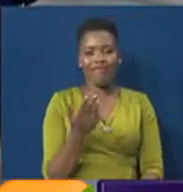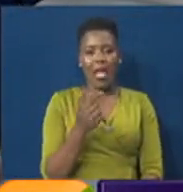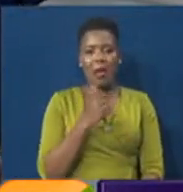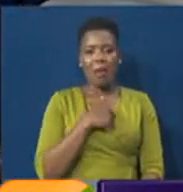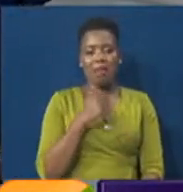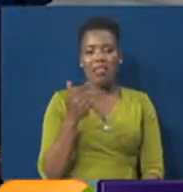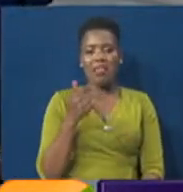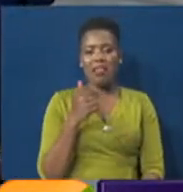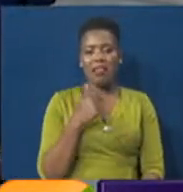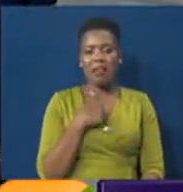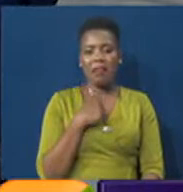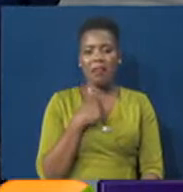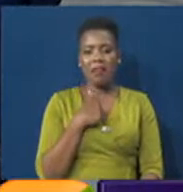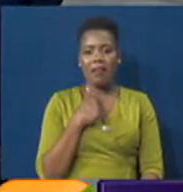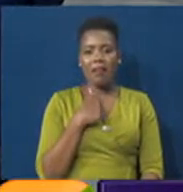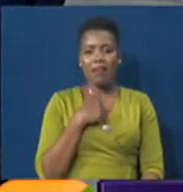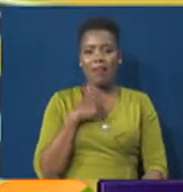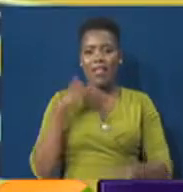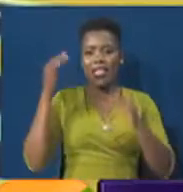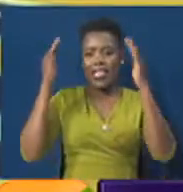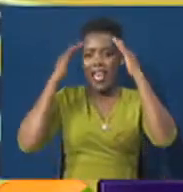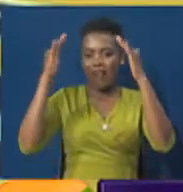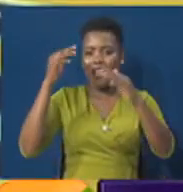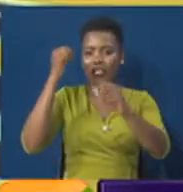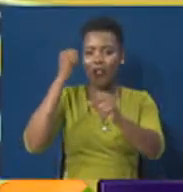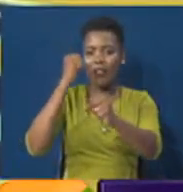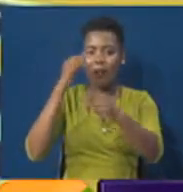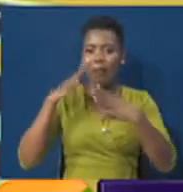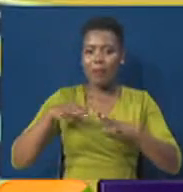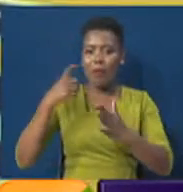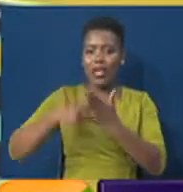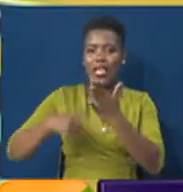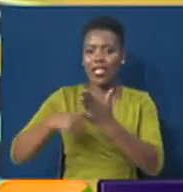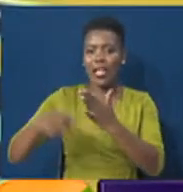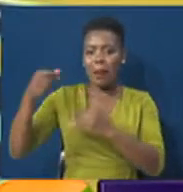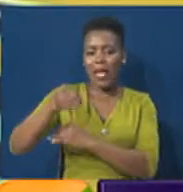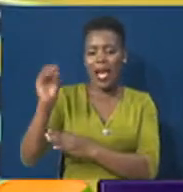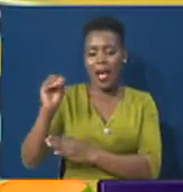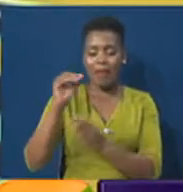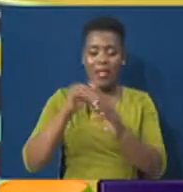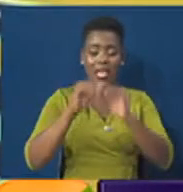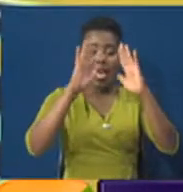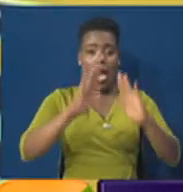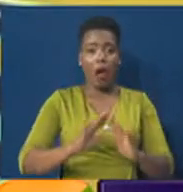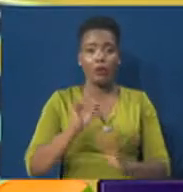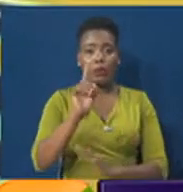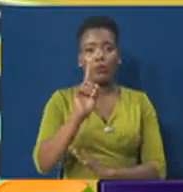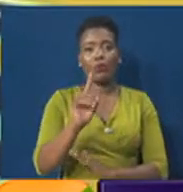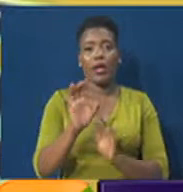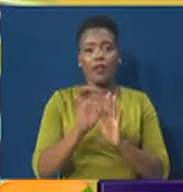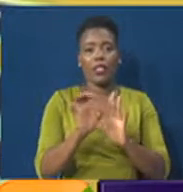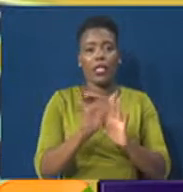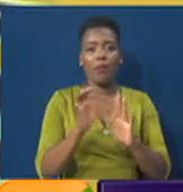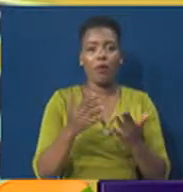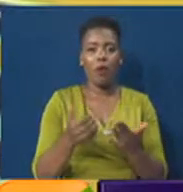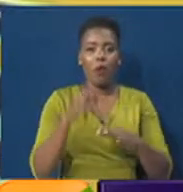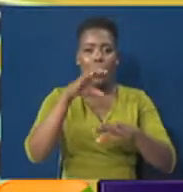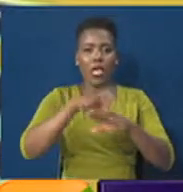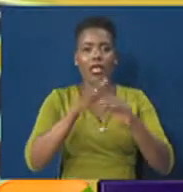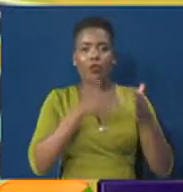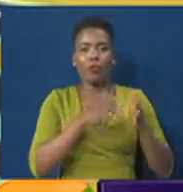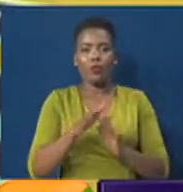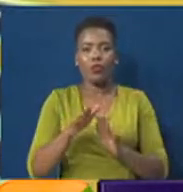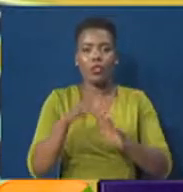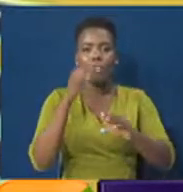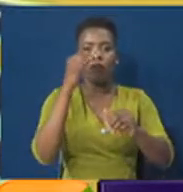huyo mwenye kukatwa hiyo pesa. Katika nyumba moja tunapata nafasi za